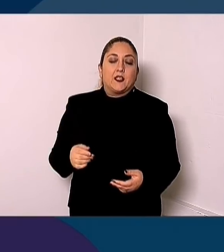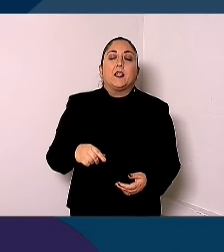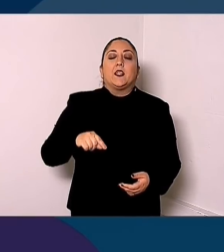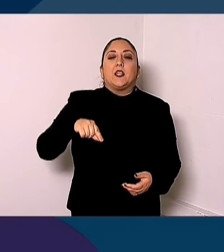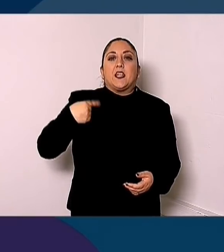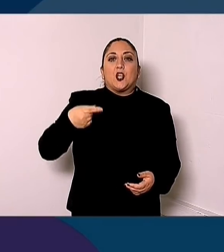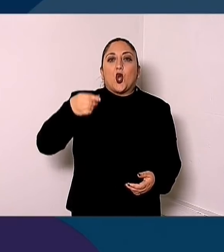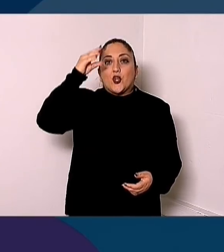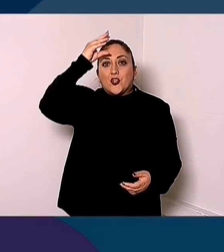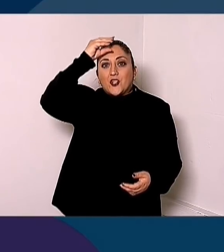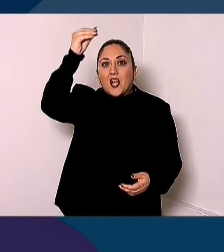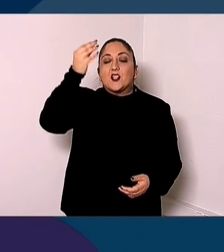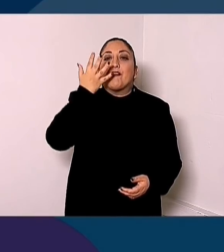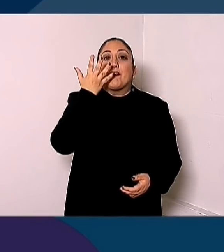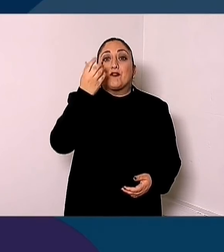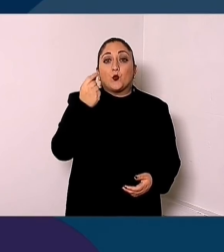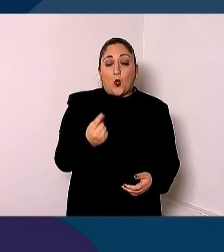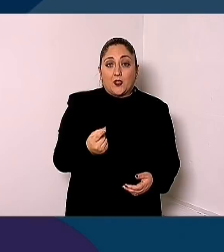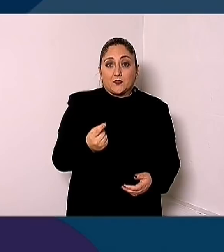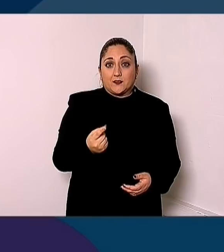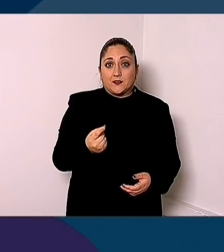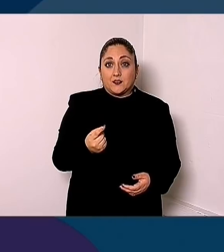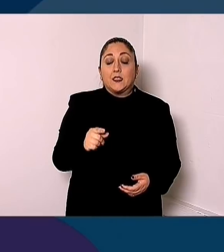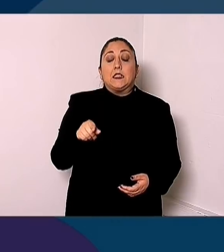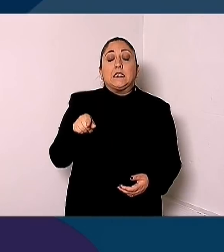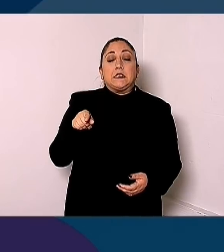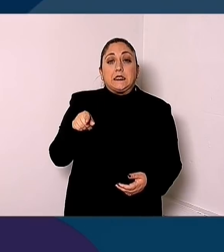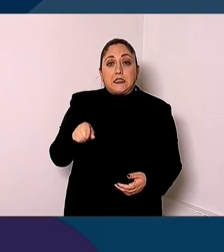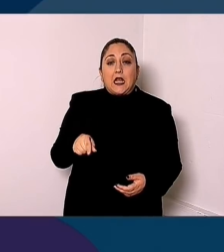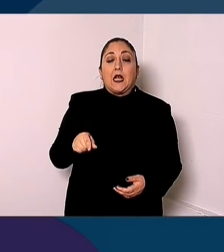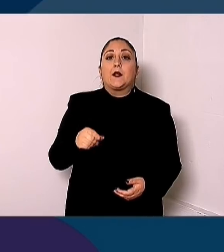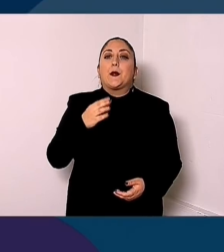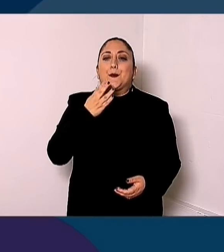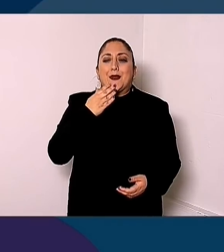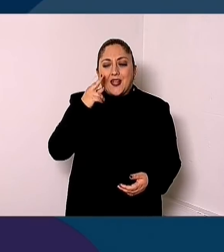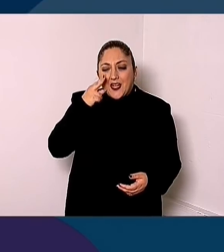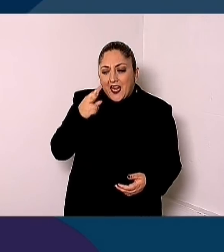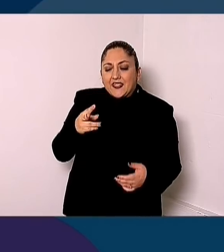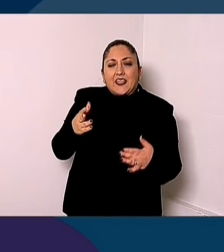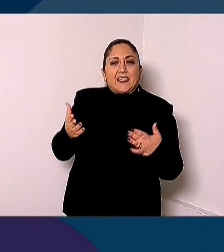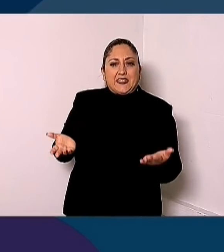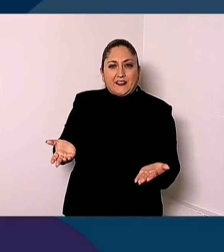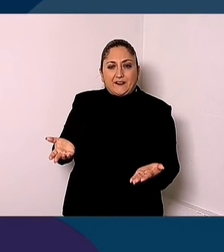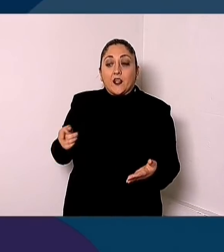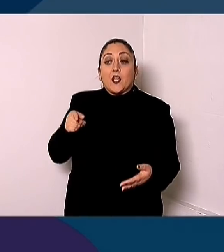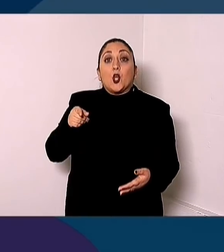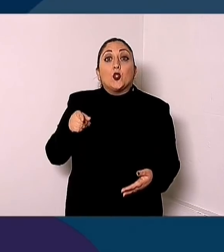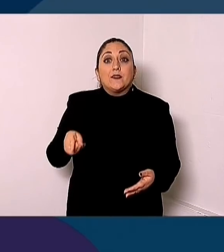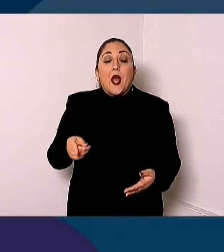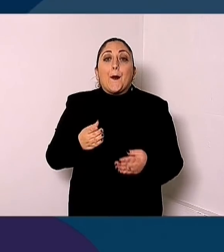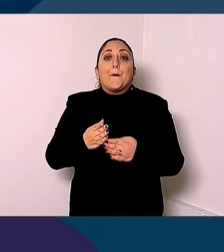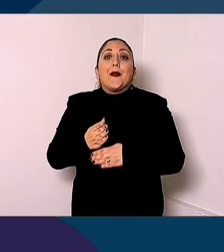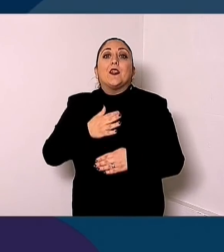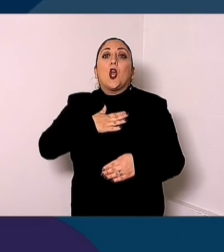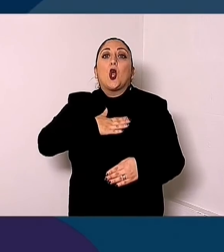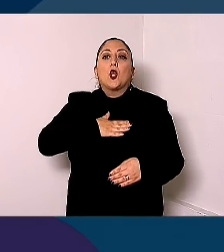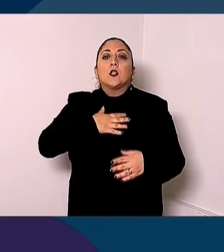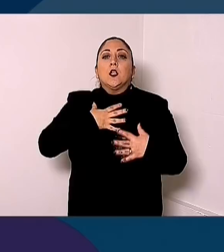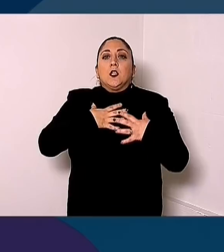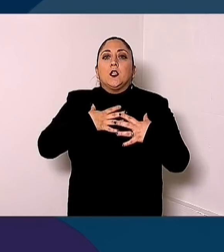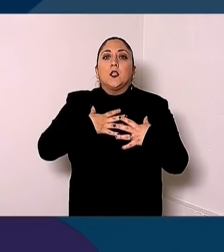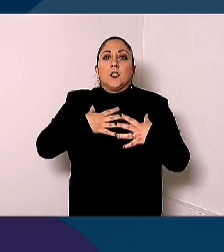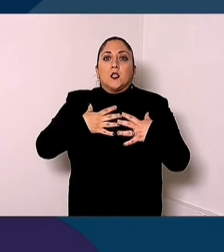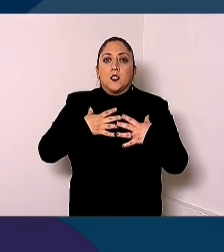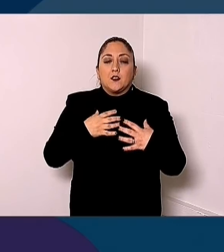Kellna raġel Malti ta' 51 sena li meta investigajna dal-persuna sibna li dan beda bis-sintomi ta' tuħ ta'